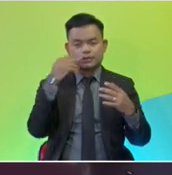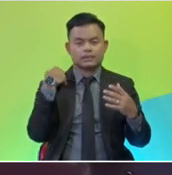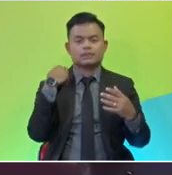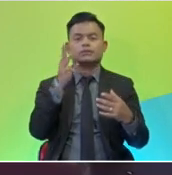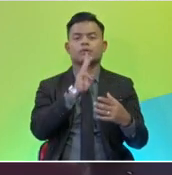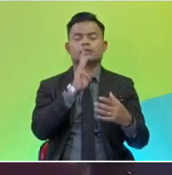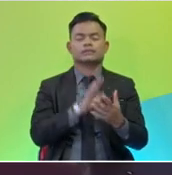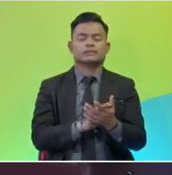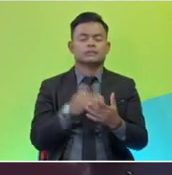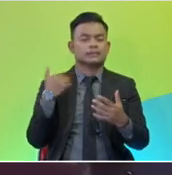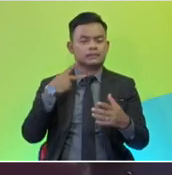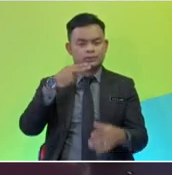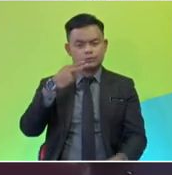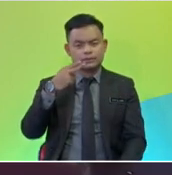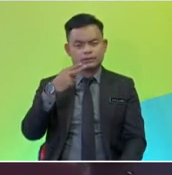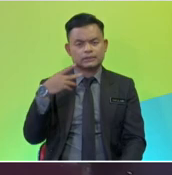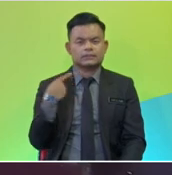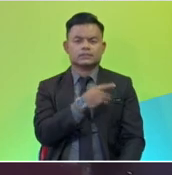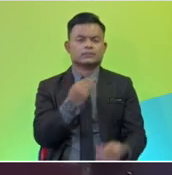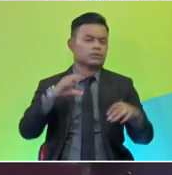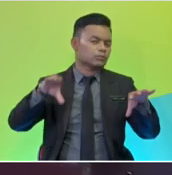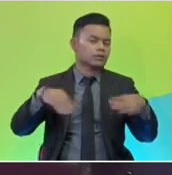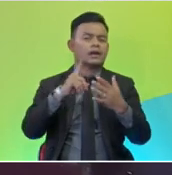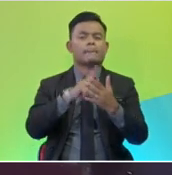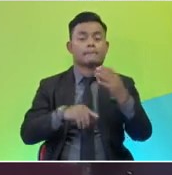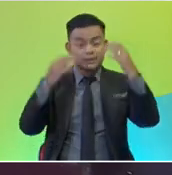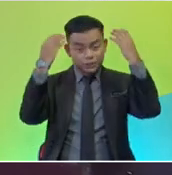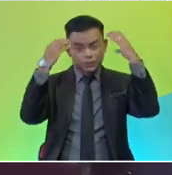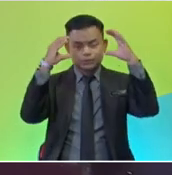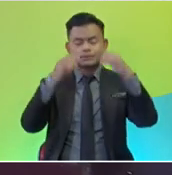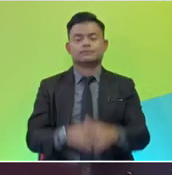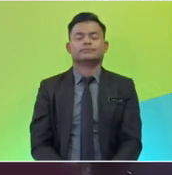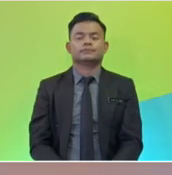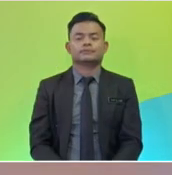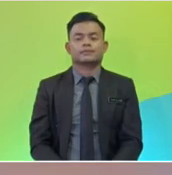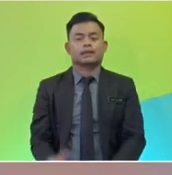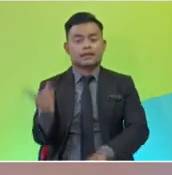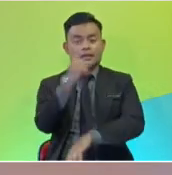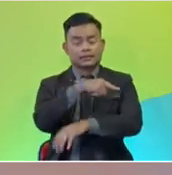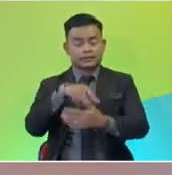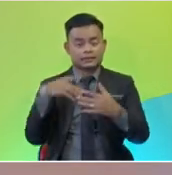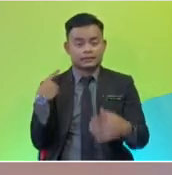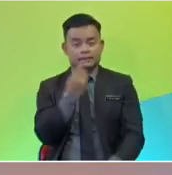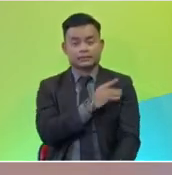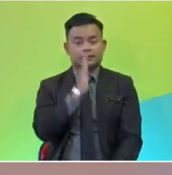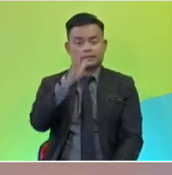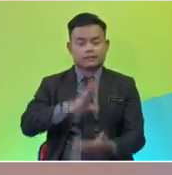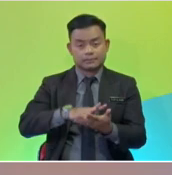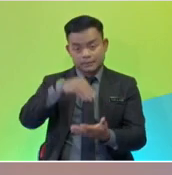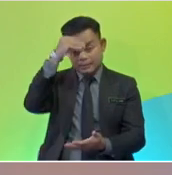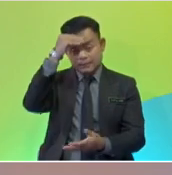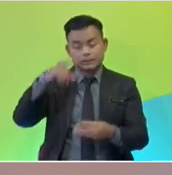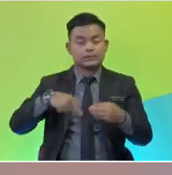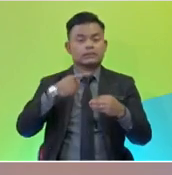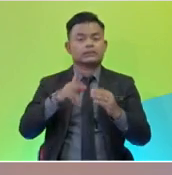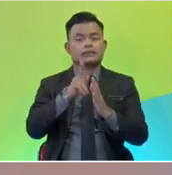ada nampak juga gunting kita nak lakukan apa ni Cikgu okey tadi hari ini kita ada belajar mengenai keselamatan di